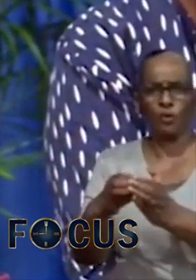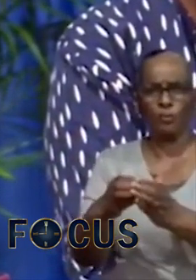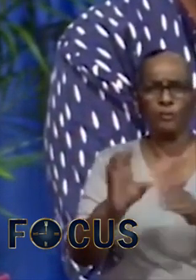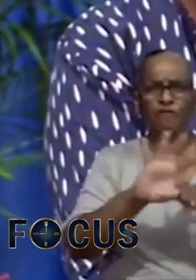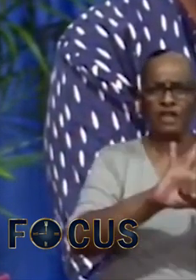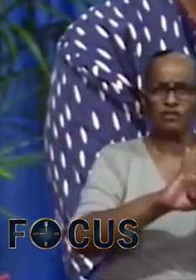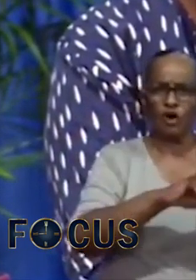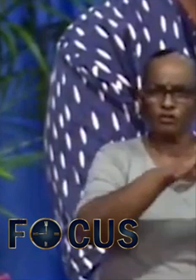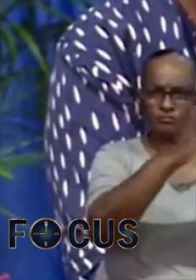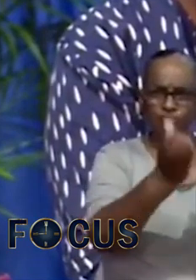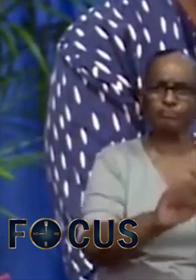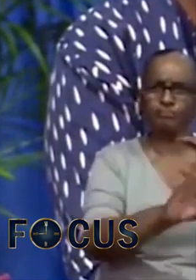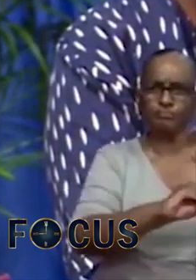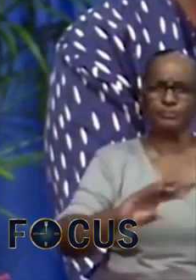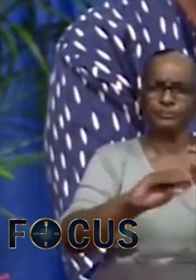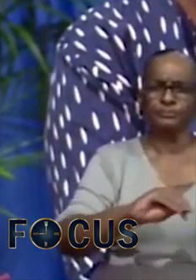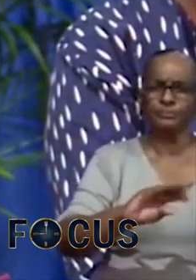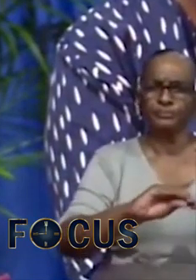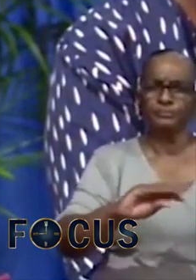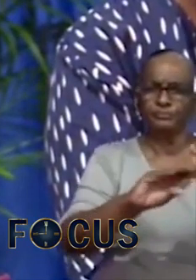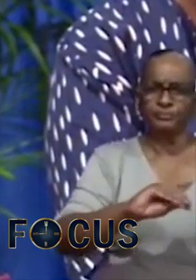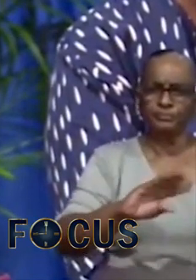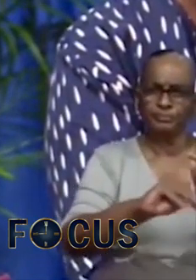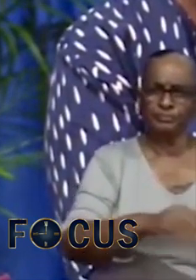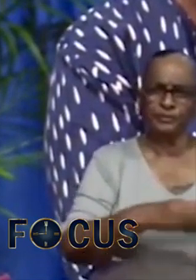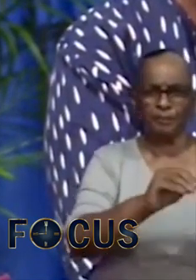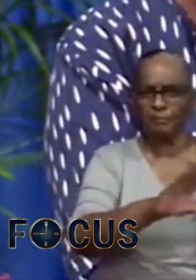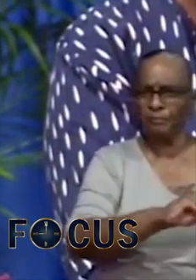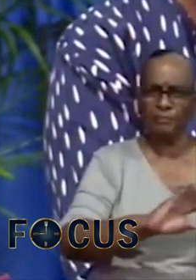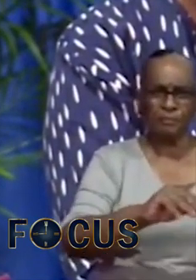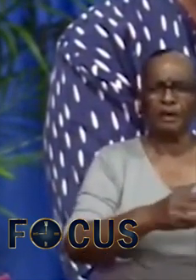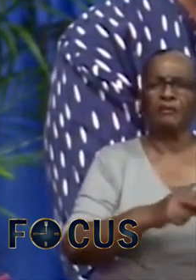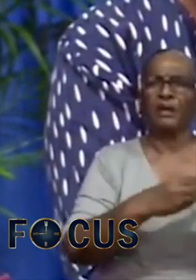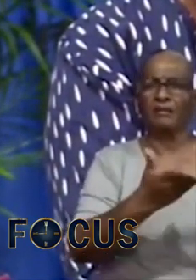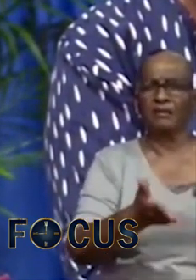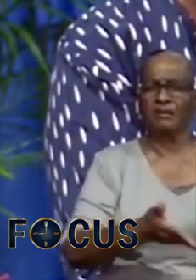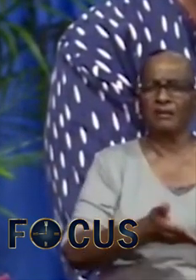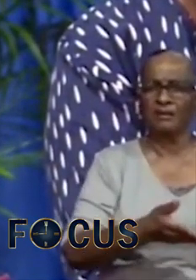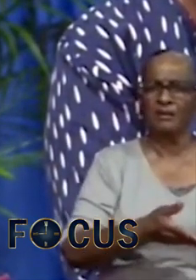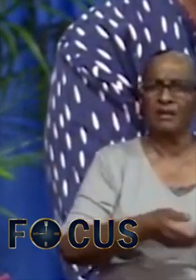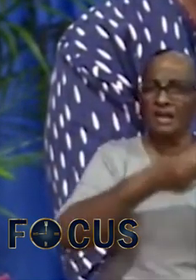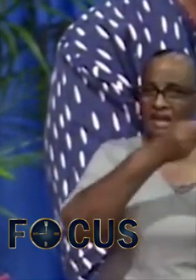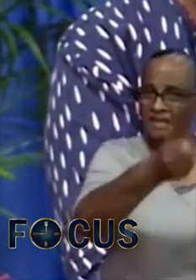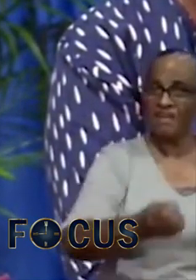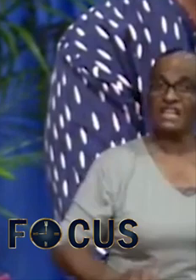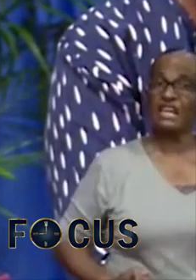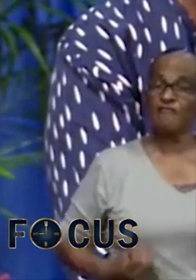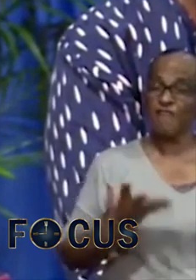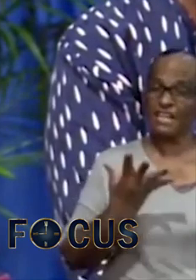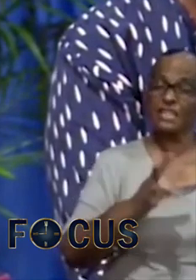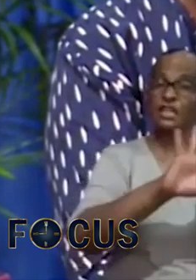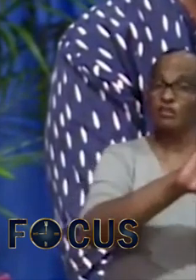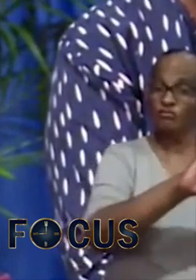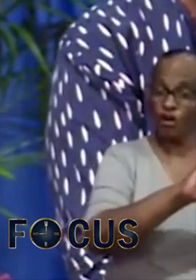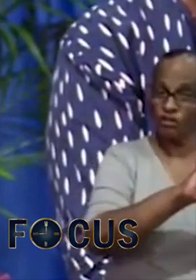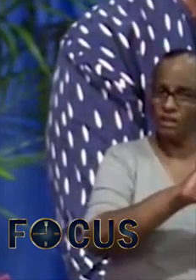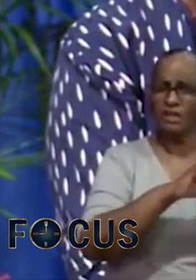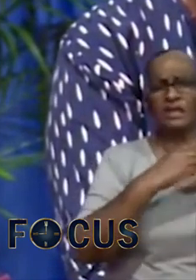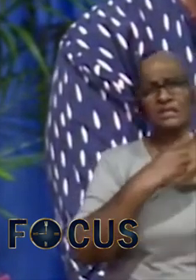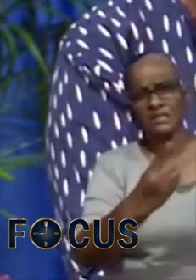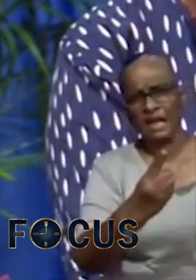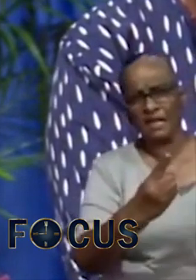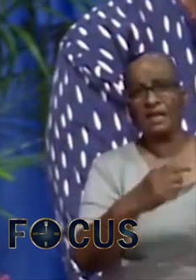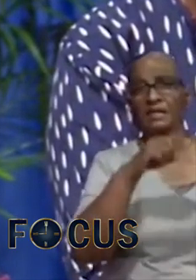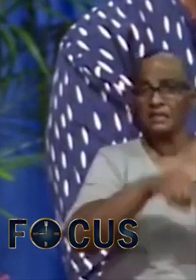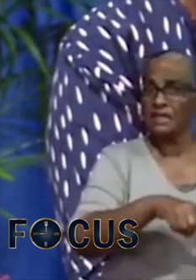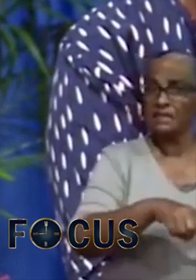public health deskundige geplaatst. Die leggen het meteen ook over met de infectiologen. Die geven aan,